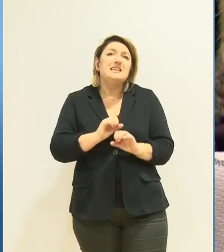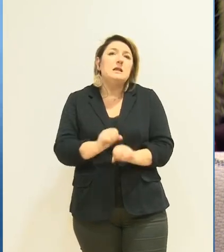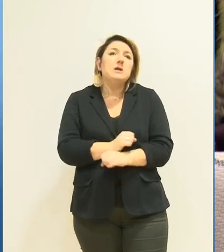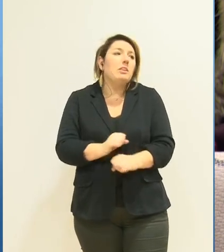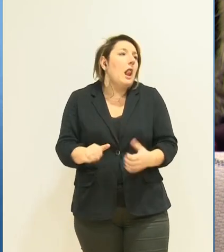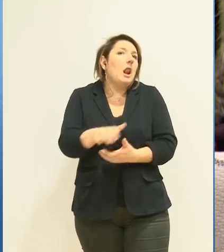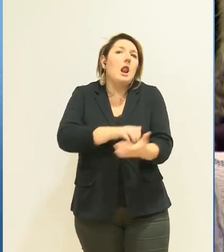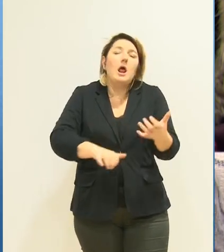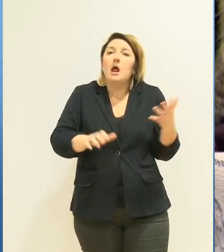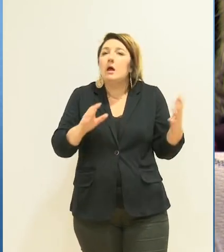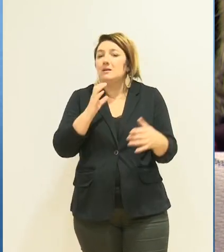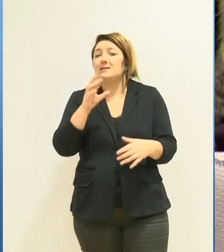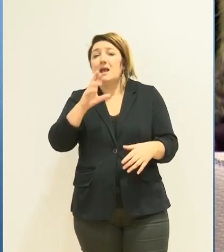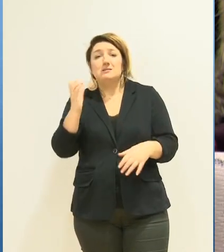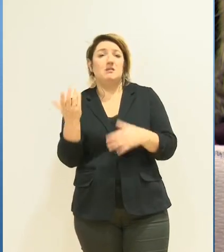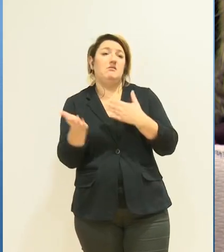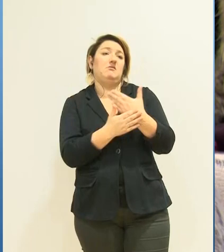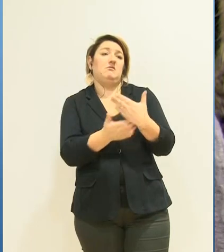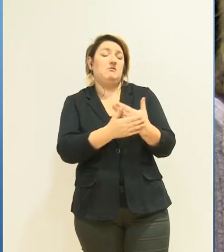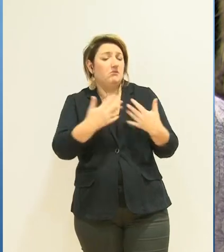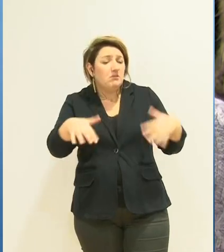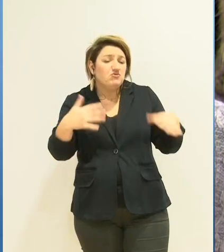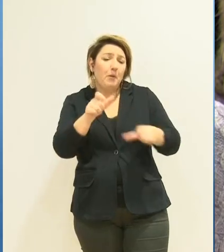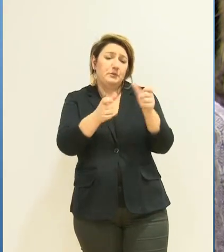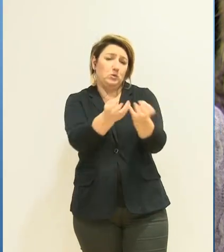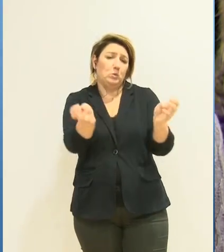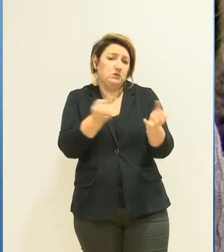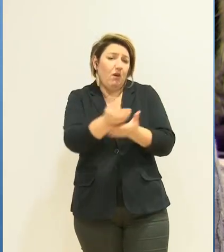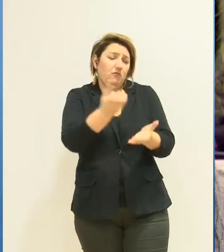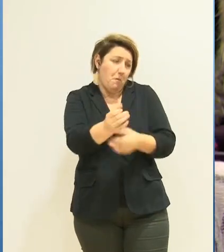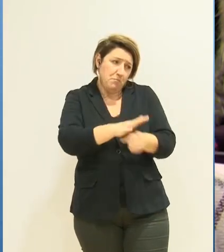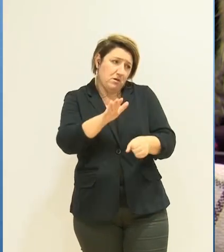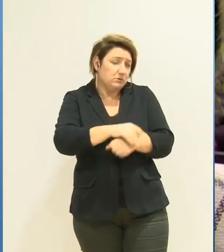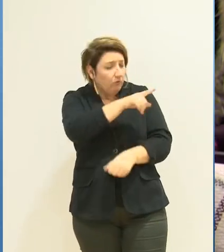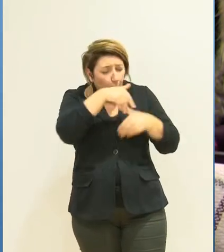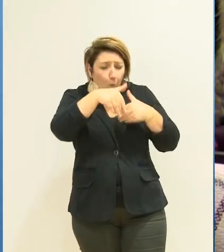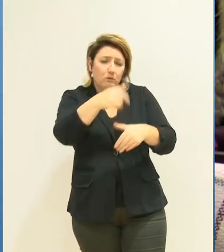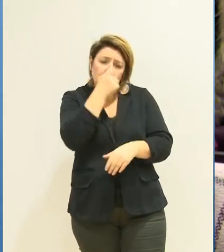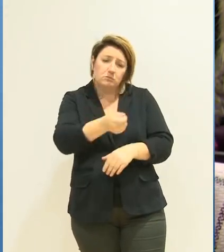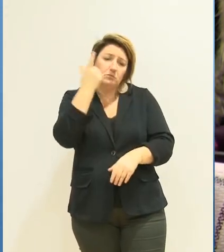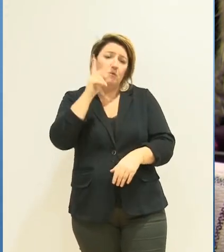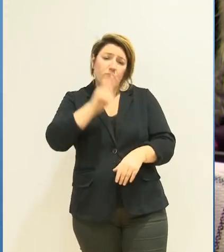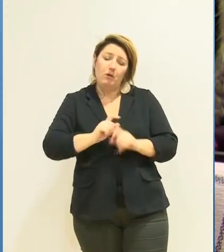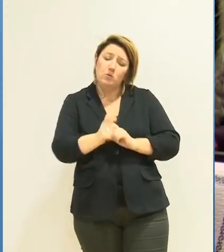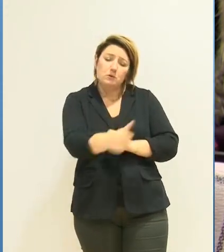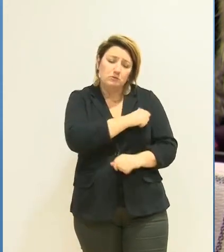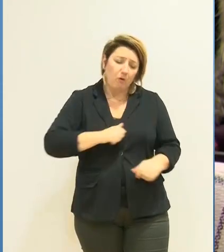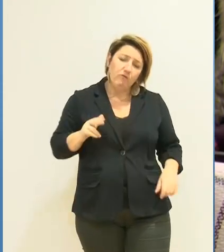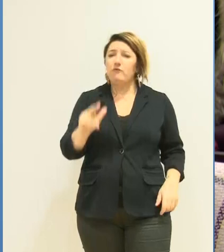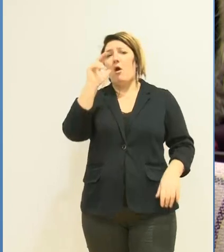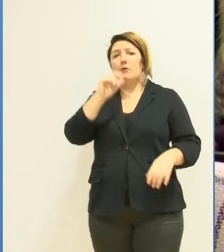la la crc avait relevé votre manque d'information conseiller et vous continuer dans ce sens et je pense que ça aura de graves conséquences